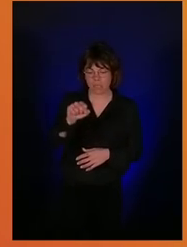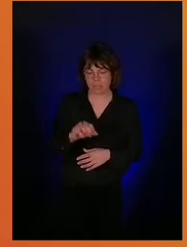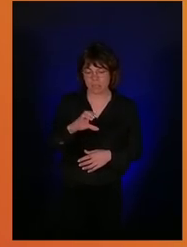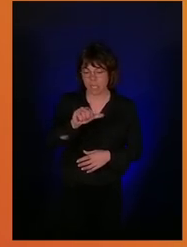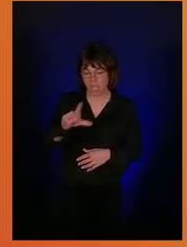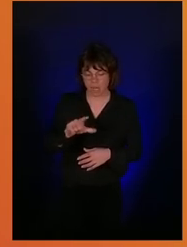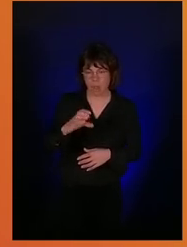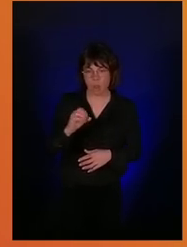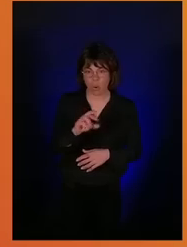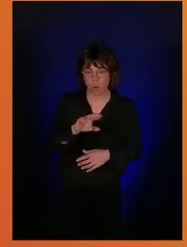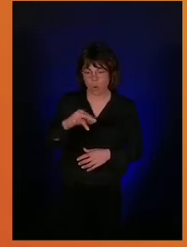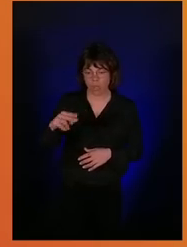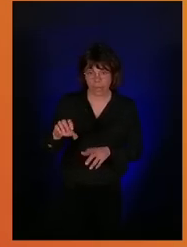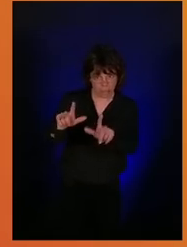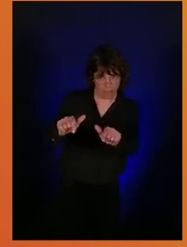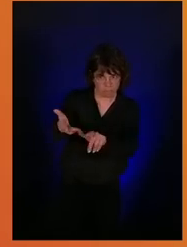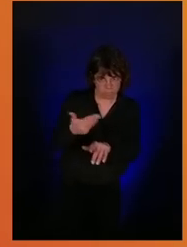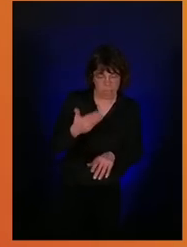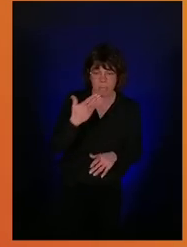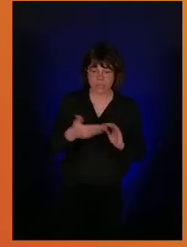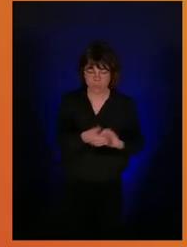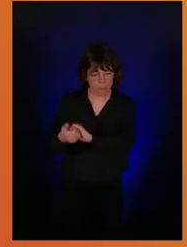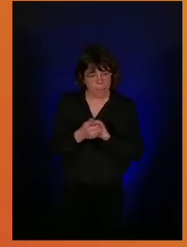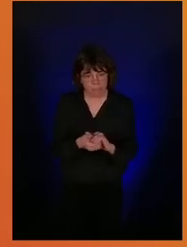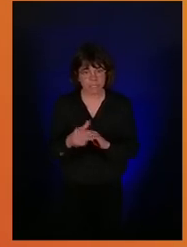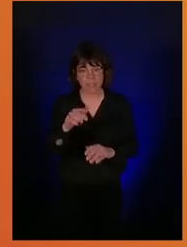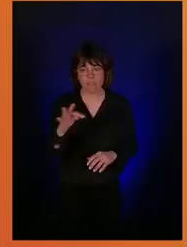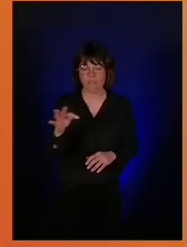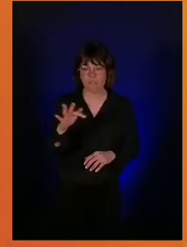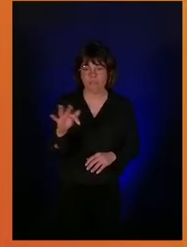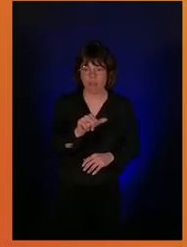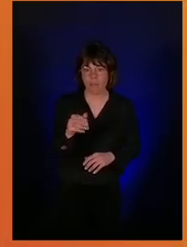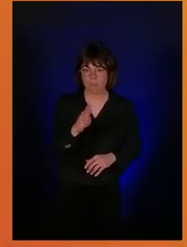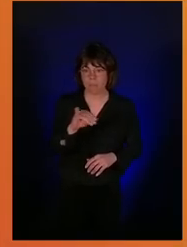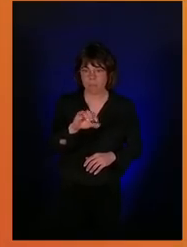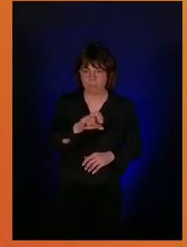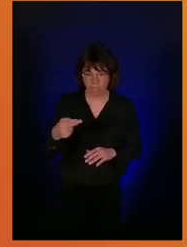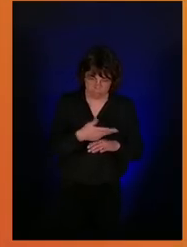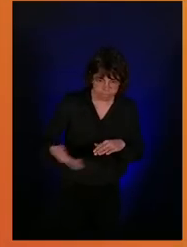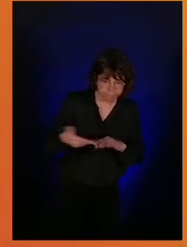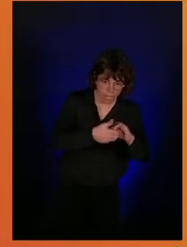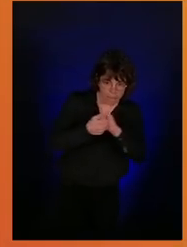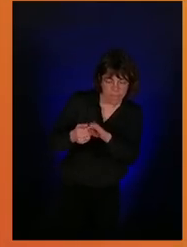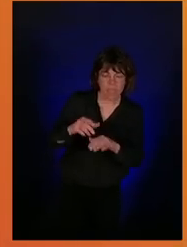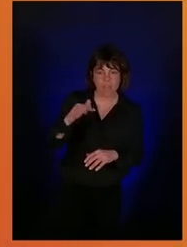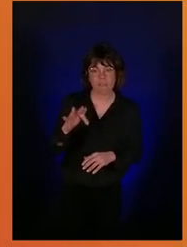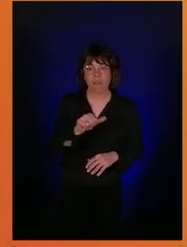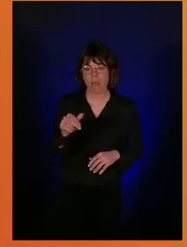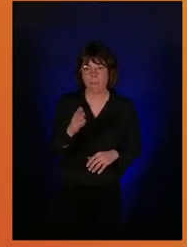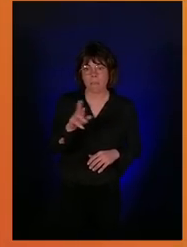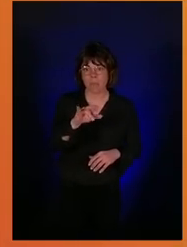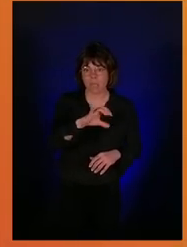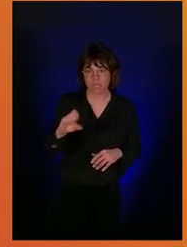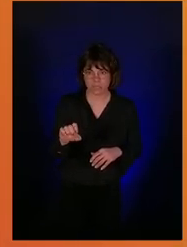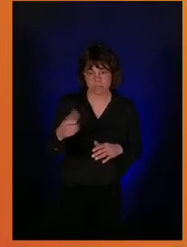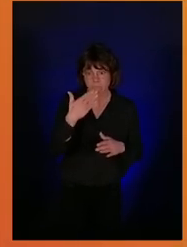toujours suivis. Je vais dire merci à tous les copains qui sont là, je vois Fabien là-bas qui nous a toujours soutenus. J'ai vu les copains des dockers avec Fabrice là-bas. Merci de votre